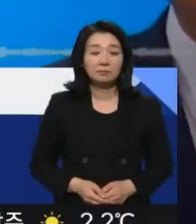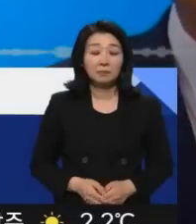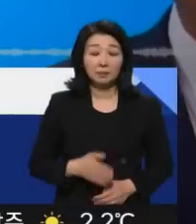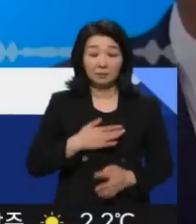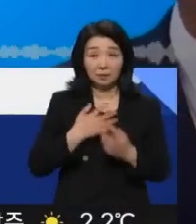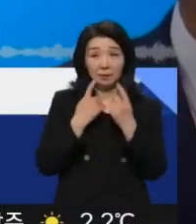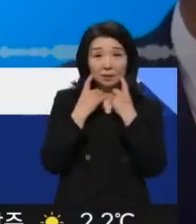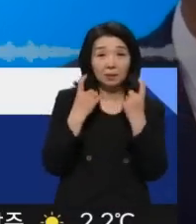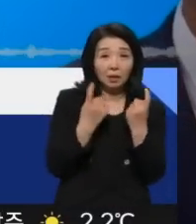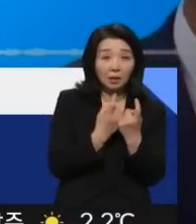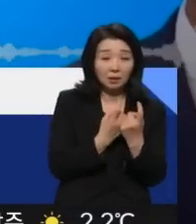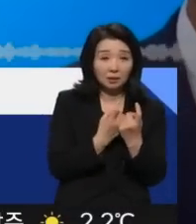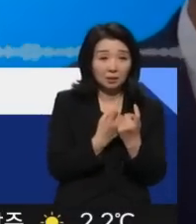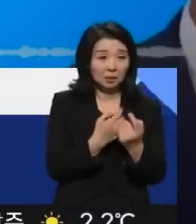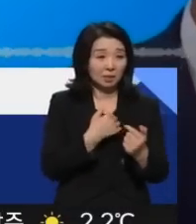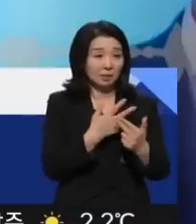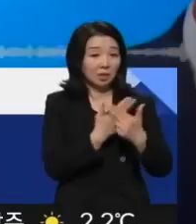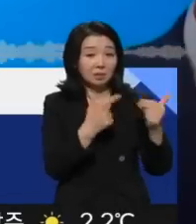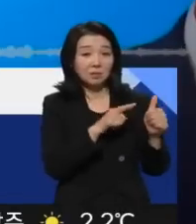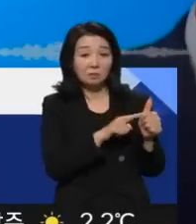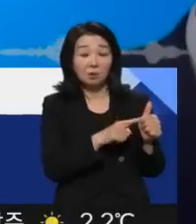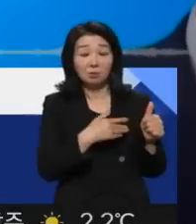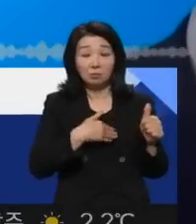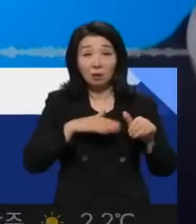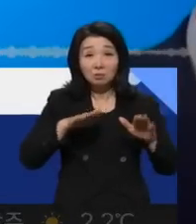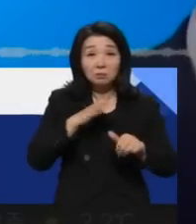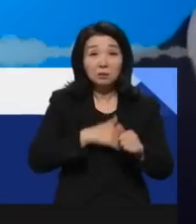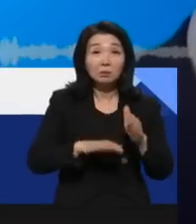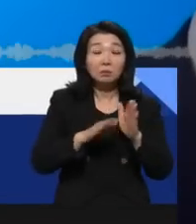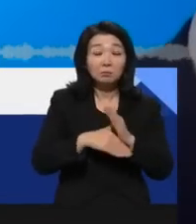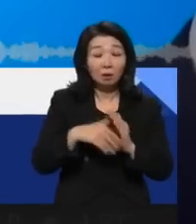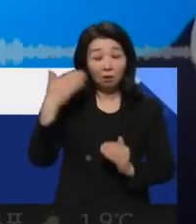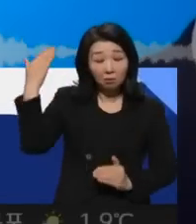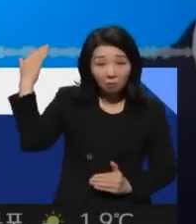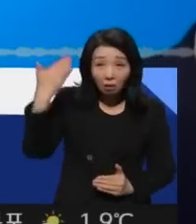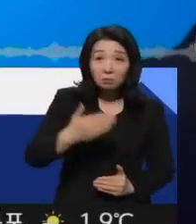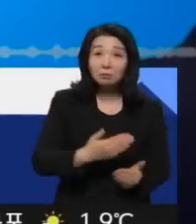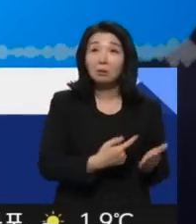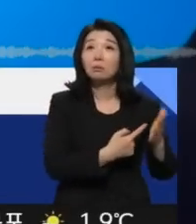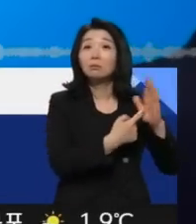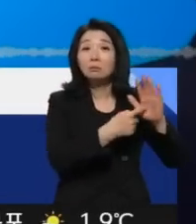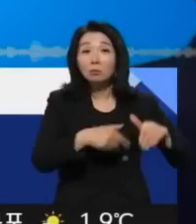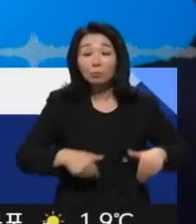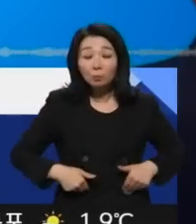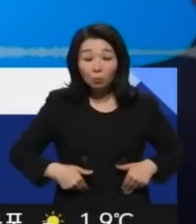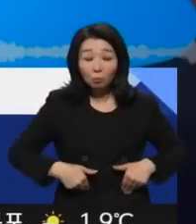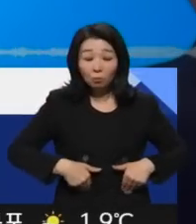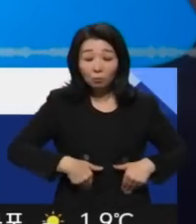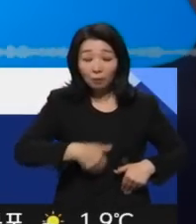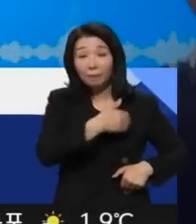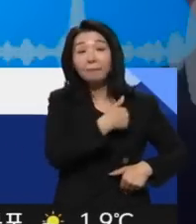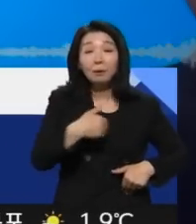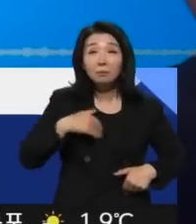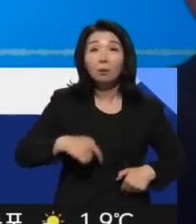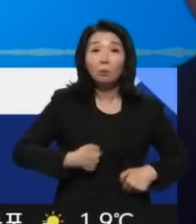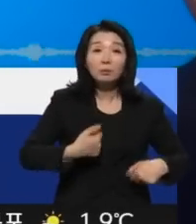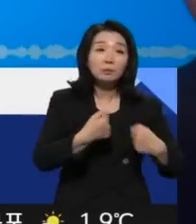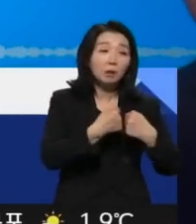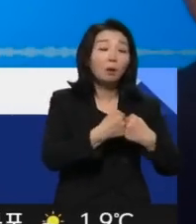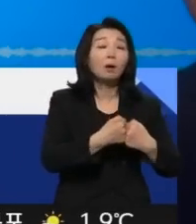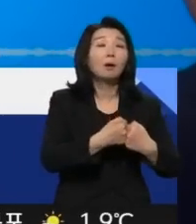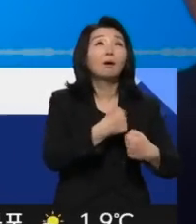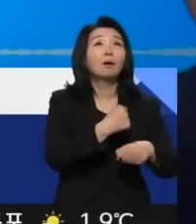개인, 나 이재명은 나 이 상황에서 결백하다라고 선언을 하고 나는 뜨뜻하기 때문에 내가 혼자 싸워서